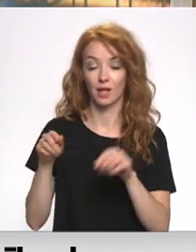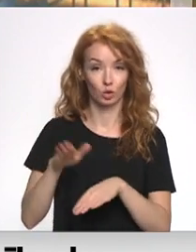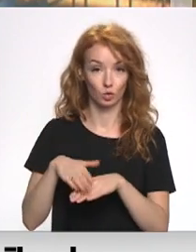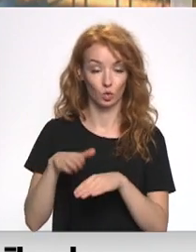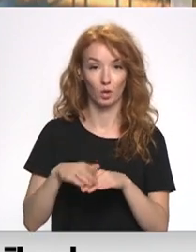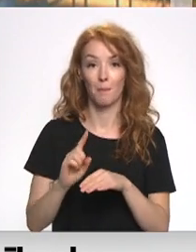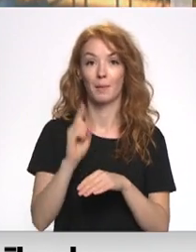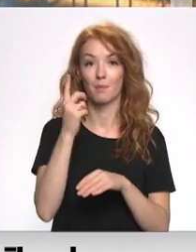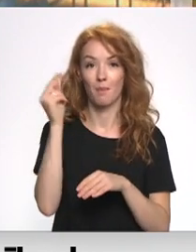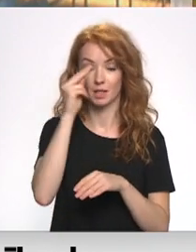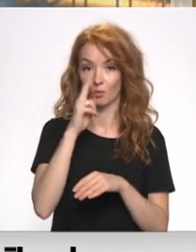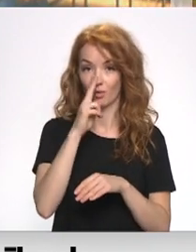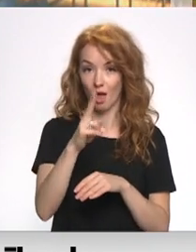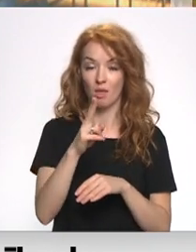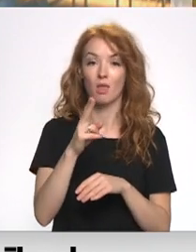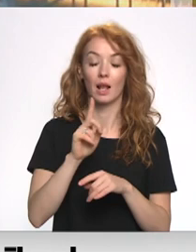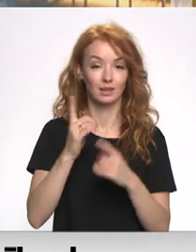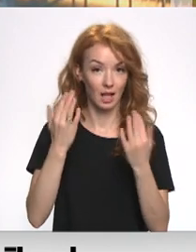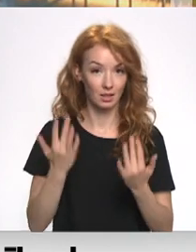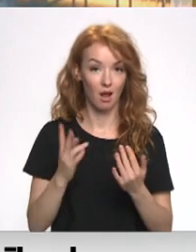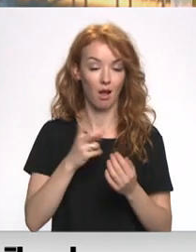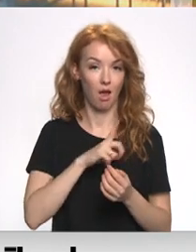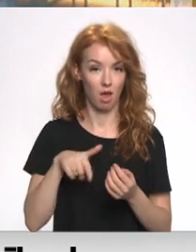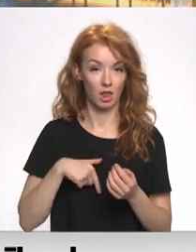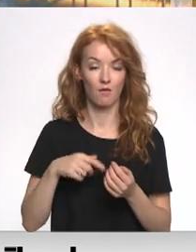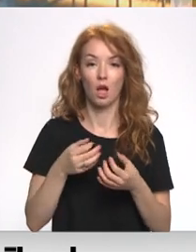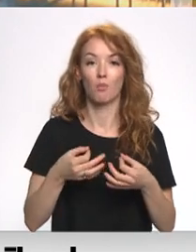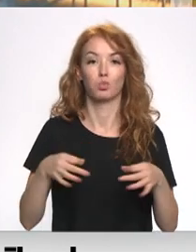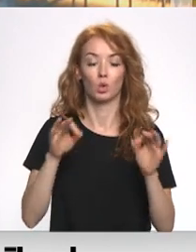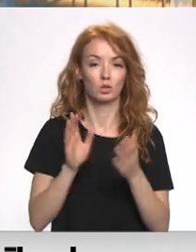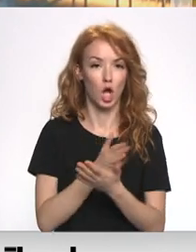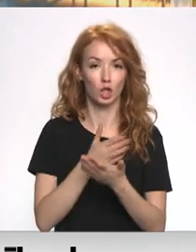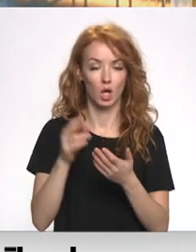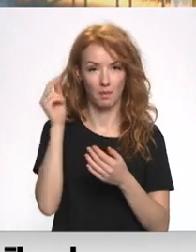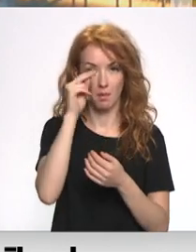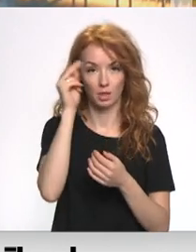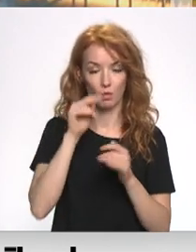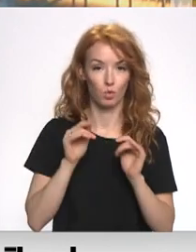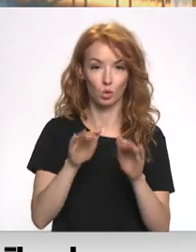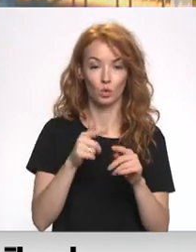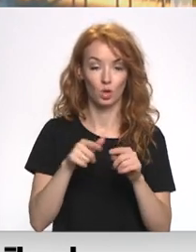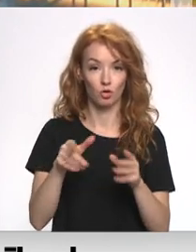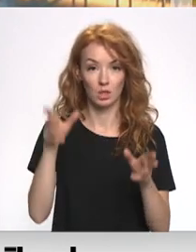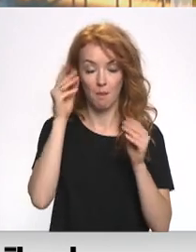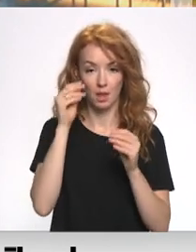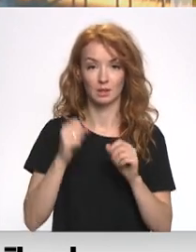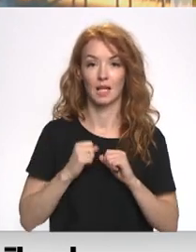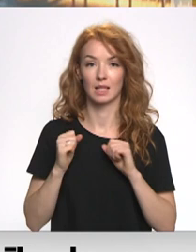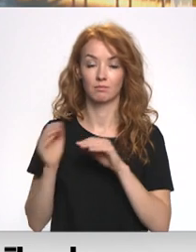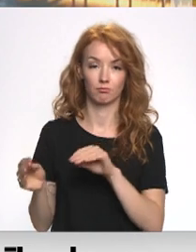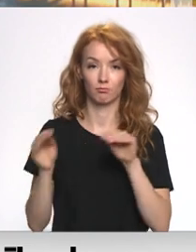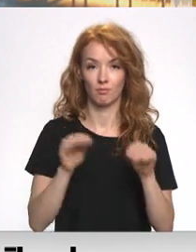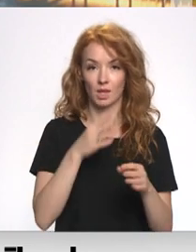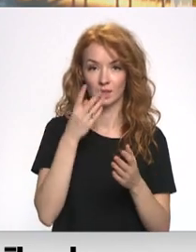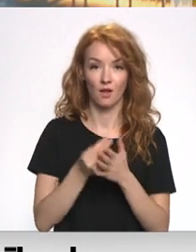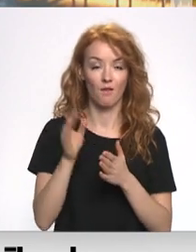Pēc pirmajām mācību nedēļām kursanti secinājuši, ka Latvijā būtiski atšķiras apmācību procesu un iegūtās iemaņas viņi centīsies ieviest arī